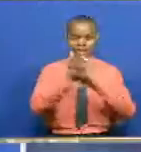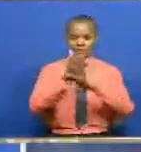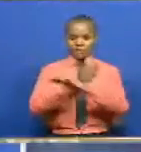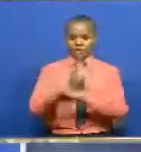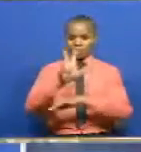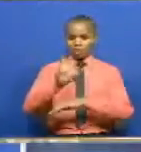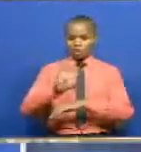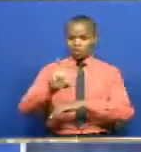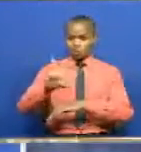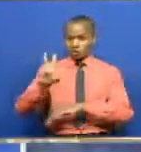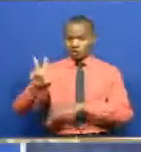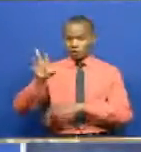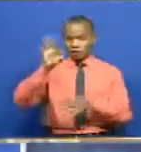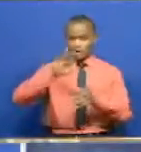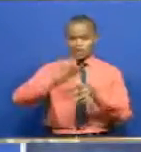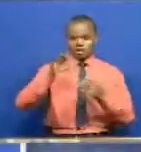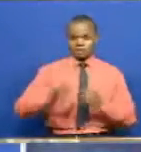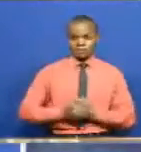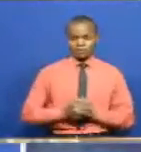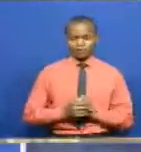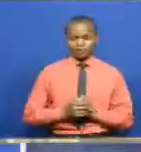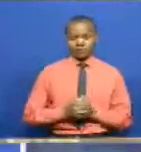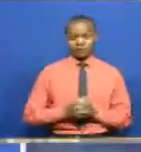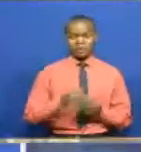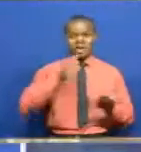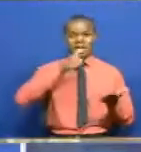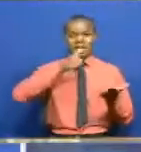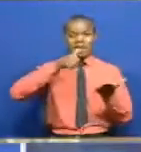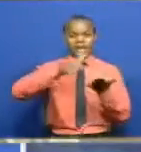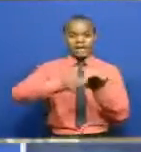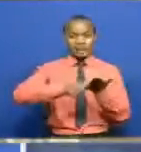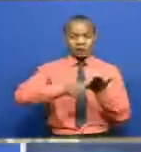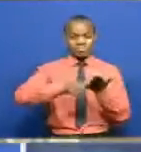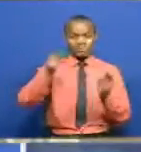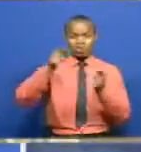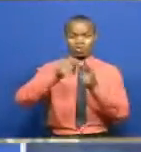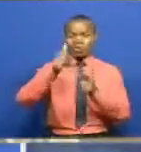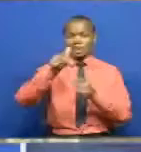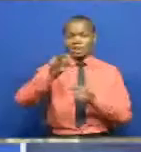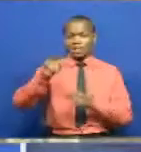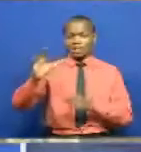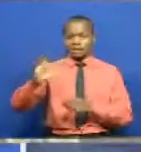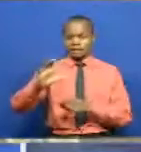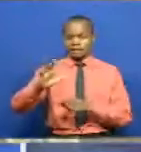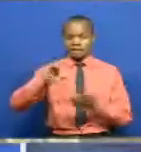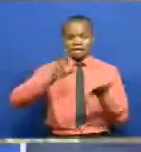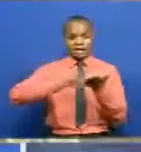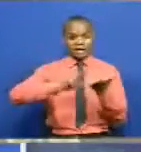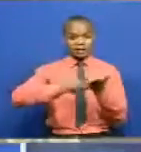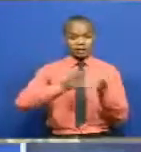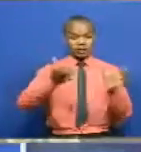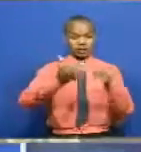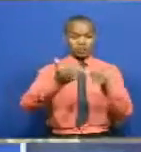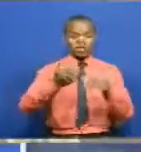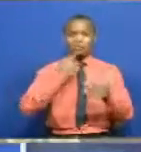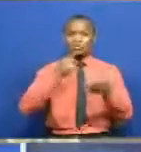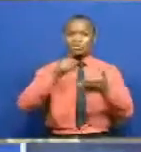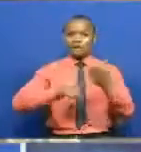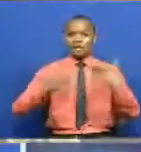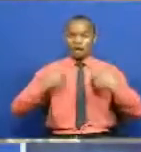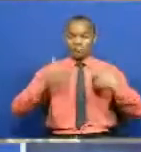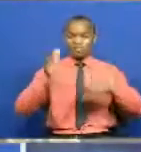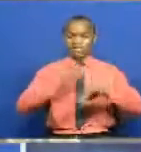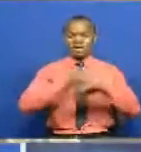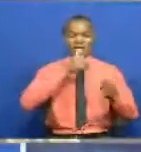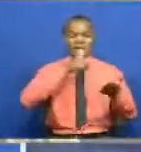mwaka 2022. Kwenye barua kwa chama hicho, msajili wa vyama amesema amepokea barua ya kupinga mpango huo kuhusiana